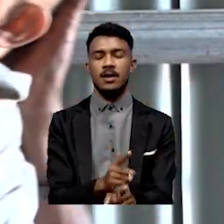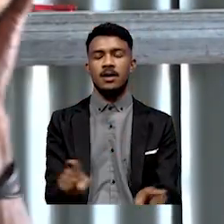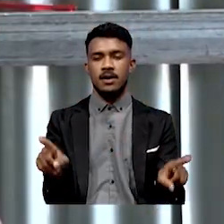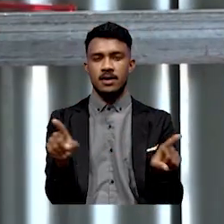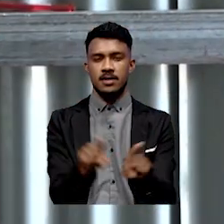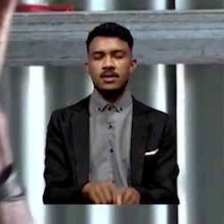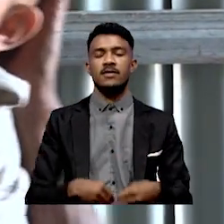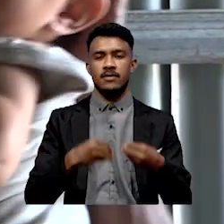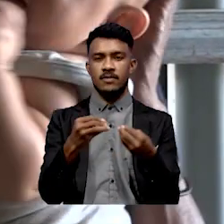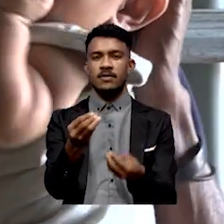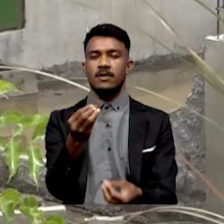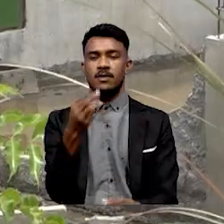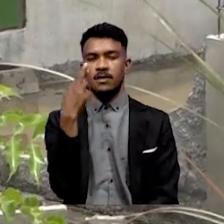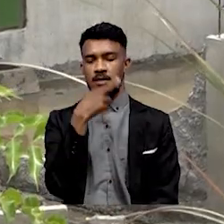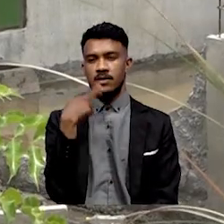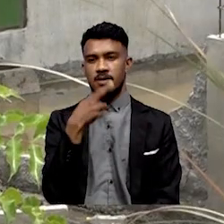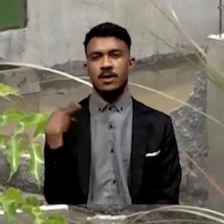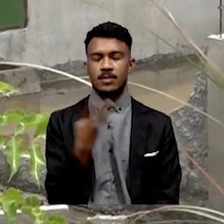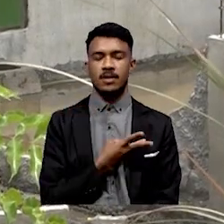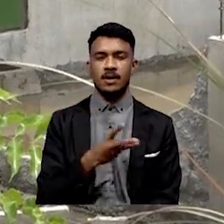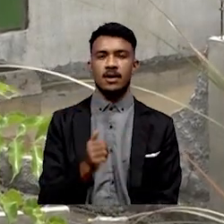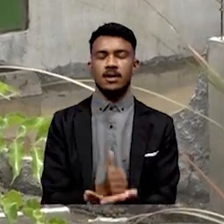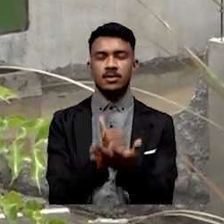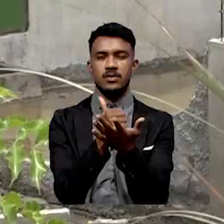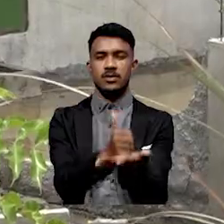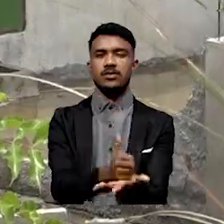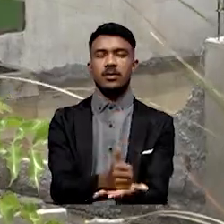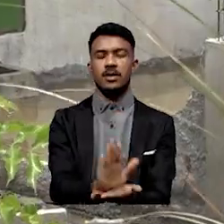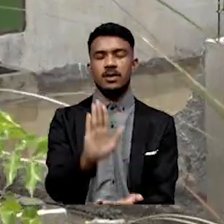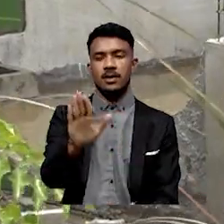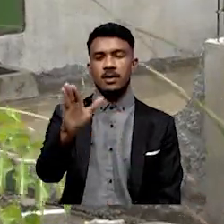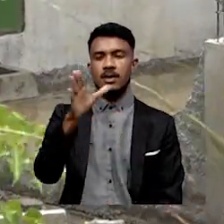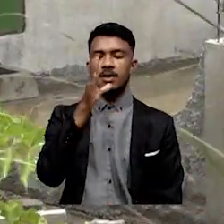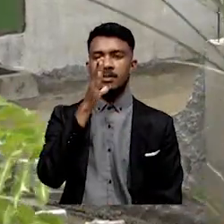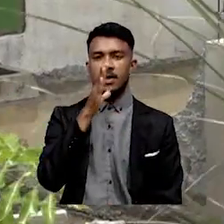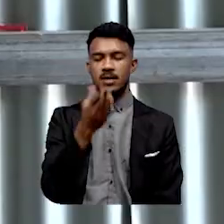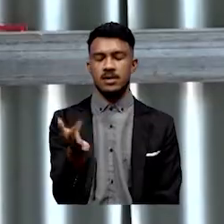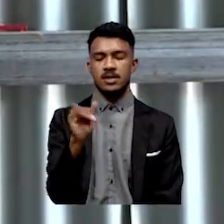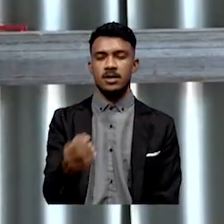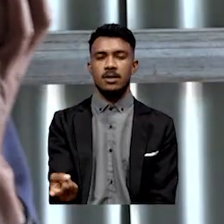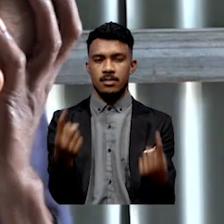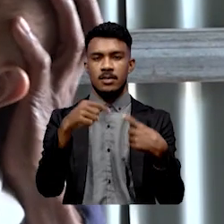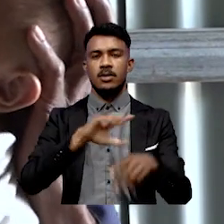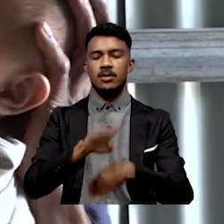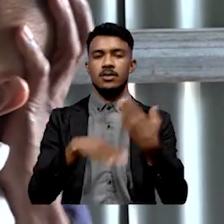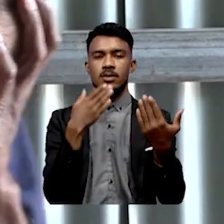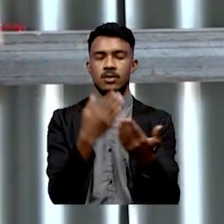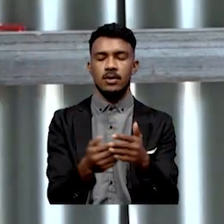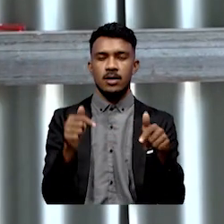amin. Ansa ajuda fali ina ama sira mai hutu hene tama to fatin la dia ma sira pe